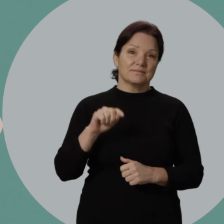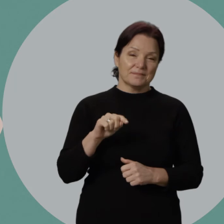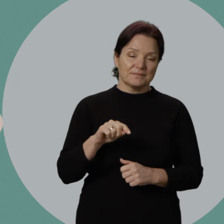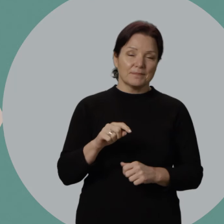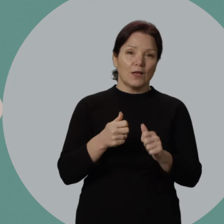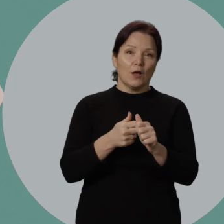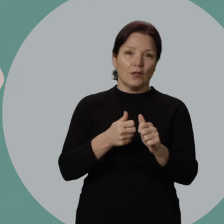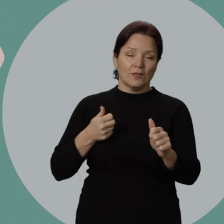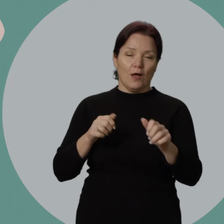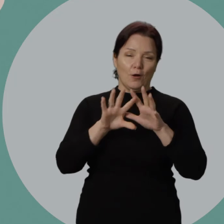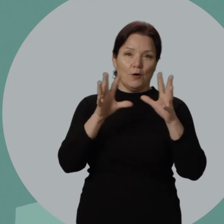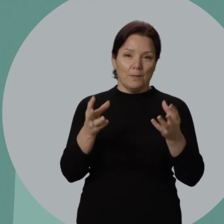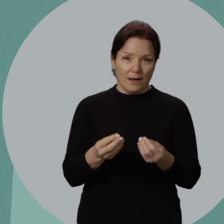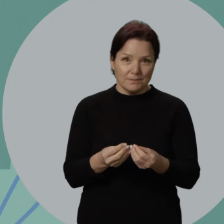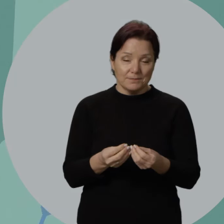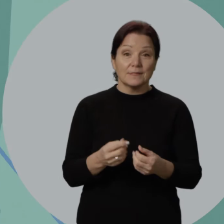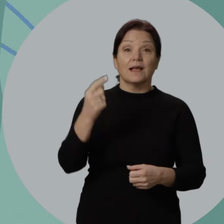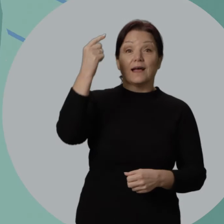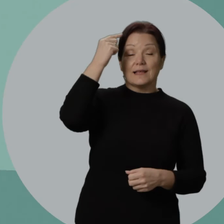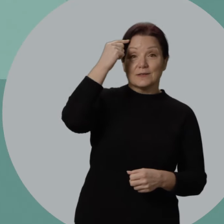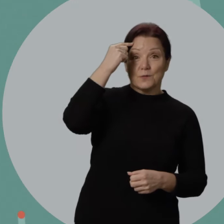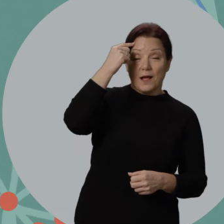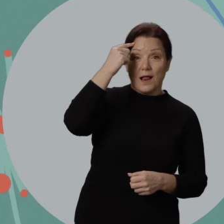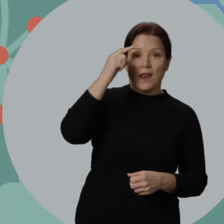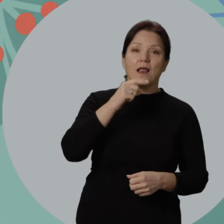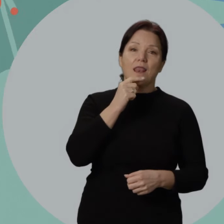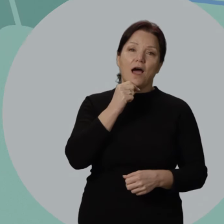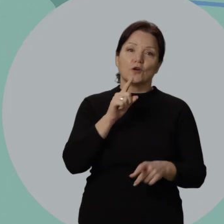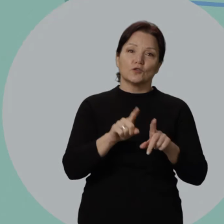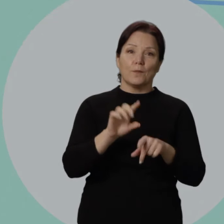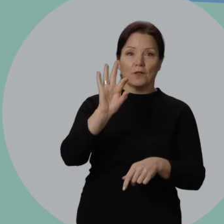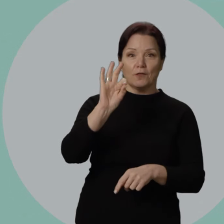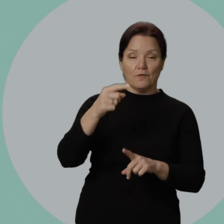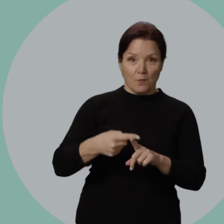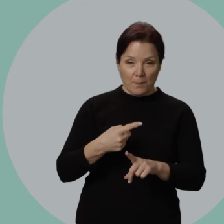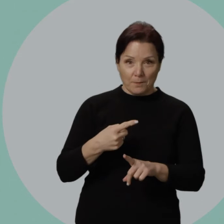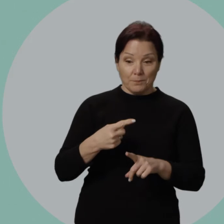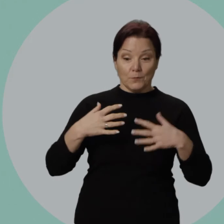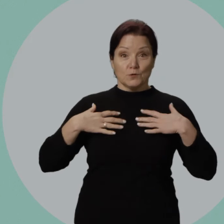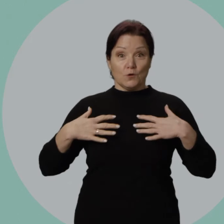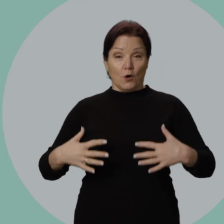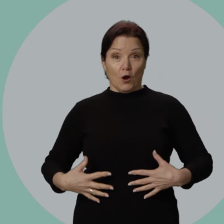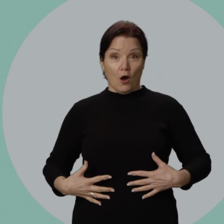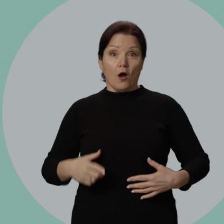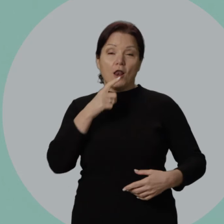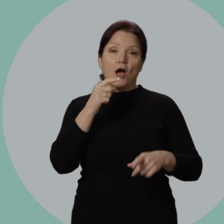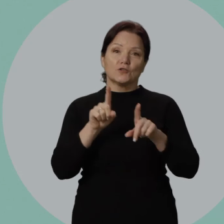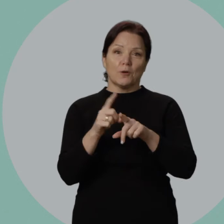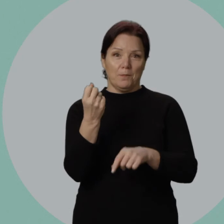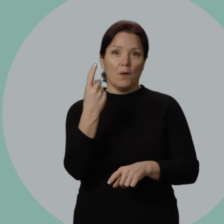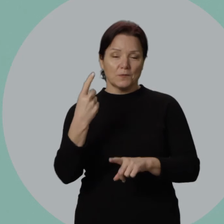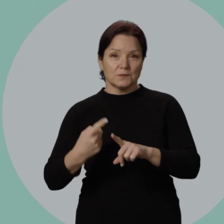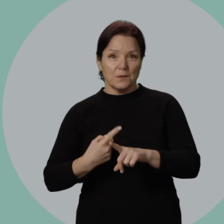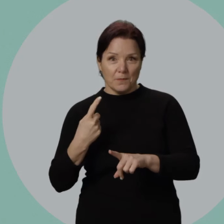Il y a un retard global. Intellectuel, il est un enfant de comme neuf mois. Physiquement, c'est comme un enfant